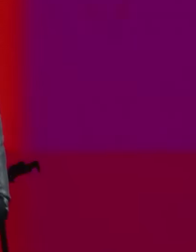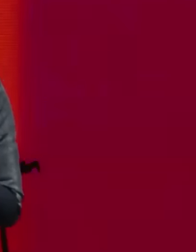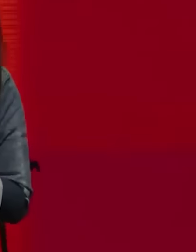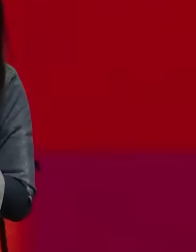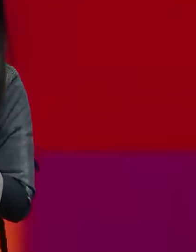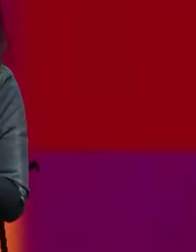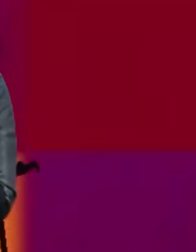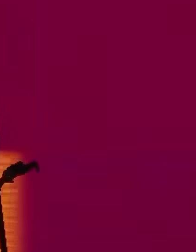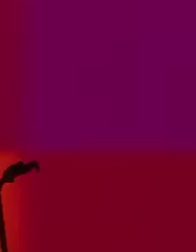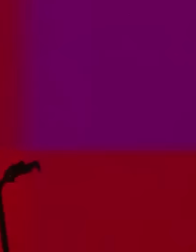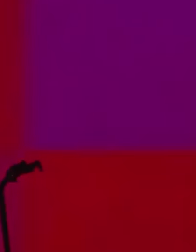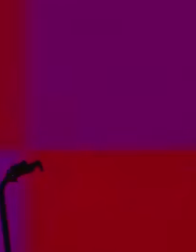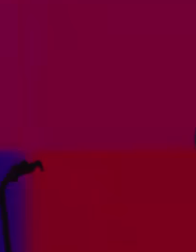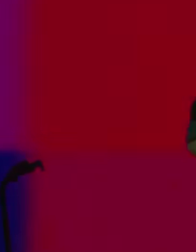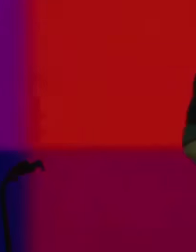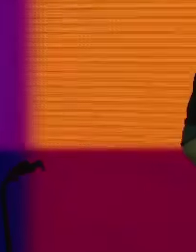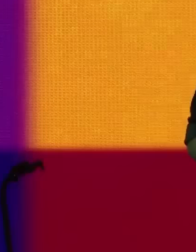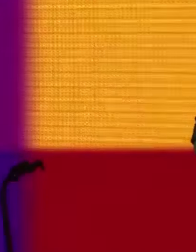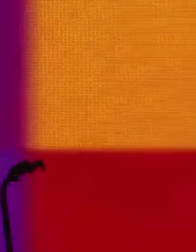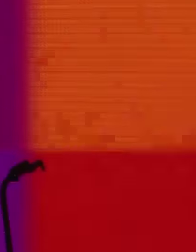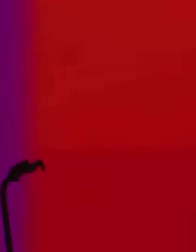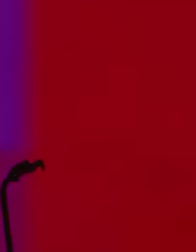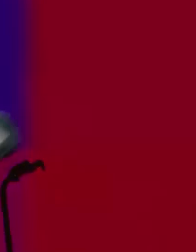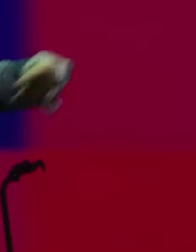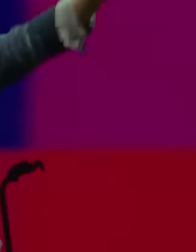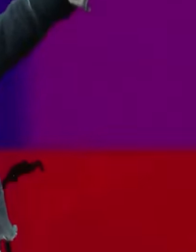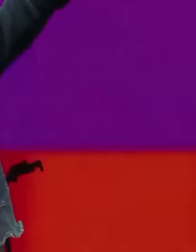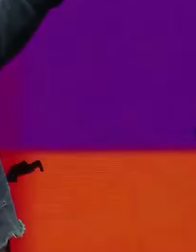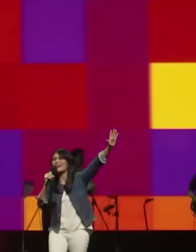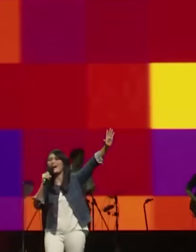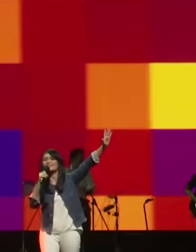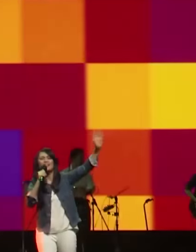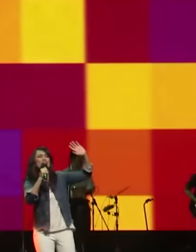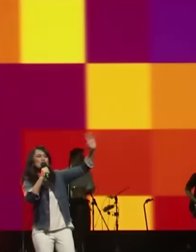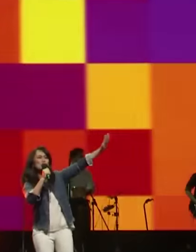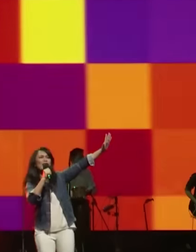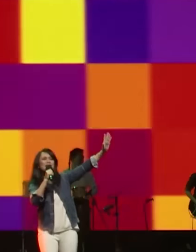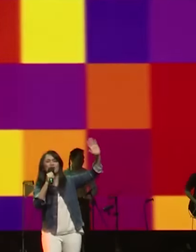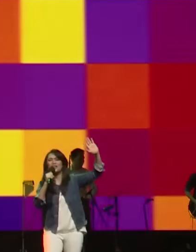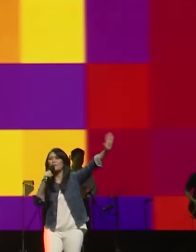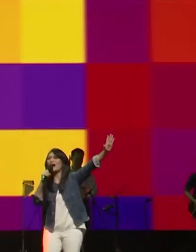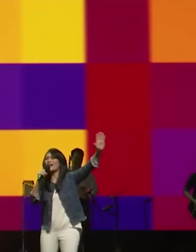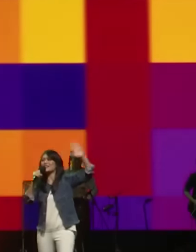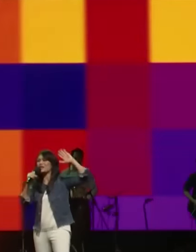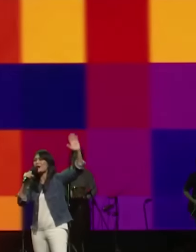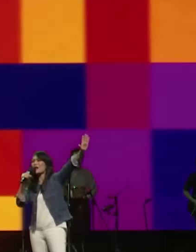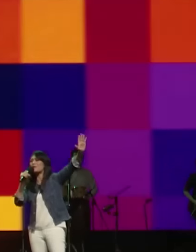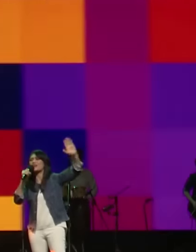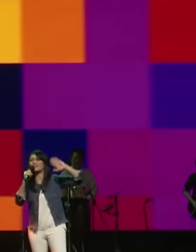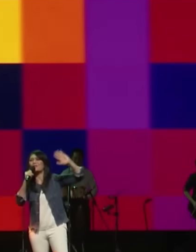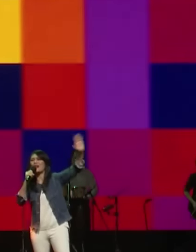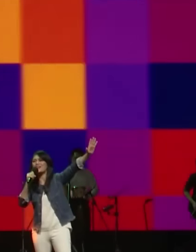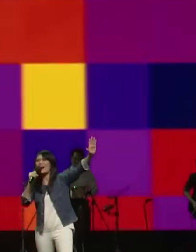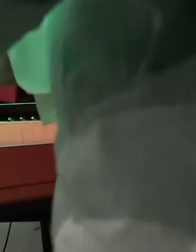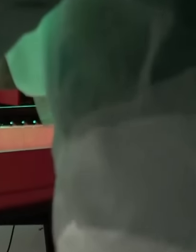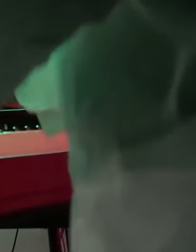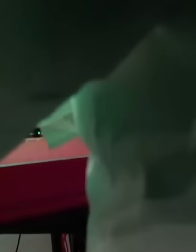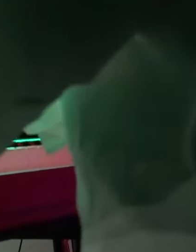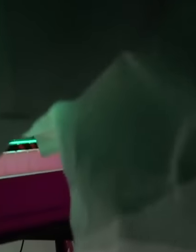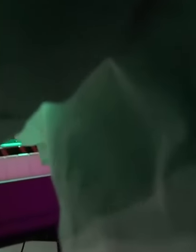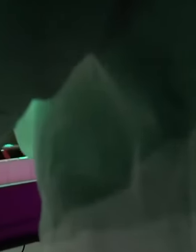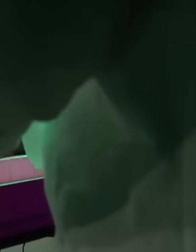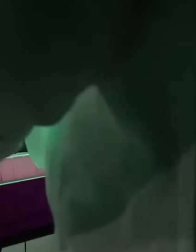gerbangmu, hati kami bersuka. Angkat kedua tangan kita. Sukacita yang mengalir dimanapun kita berada